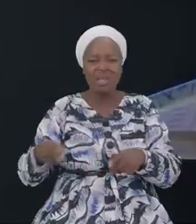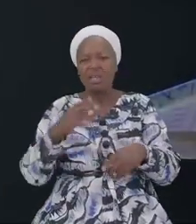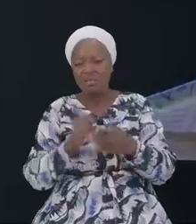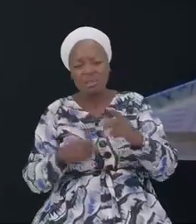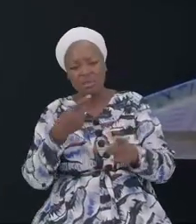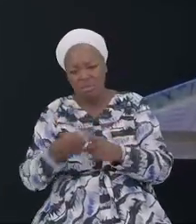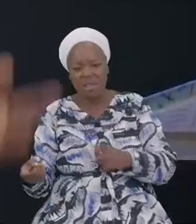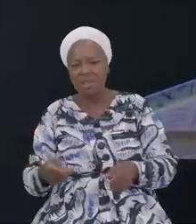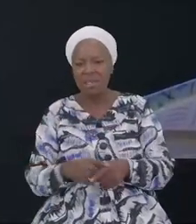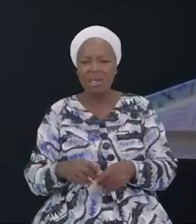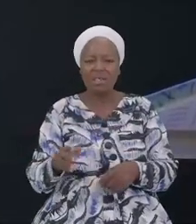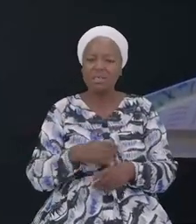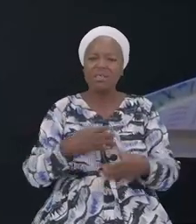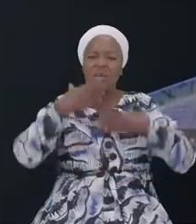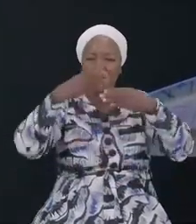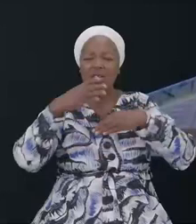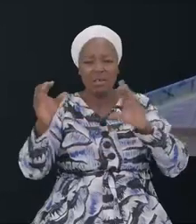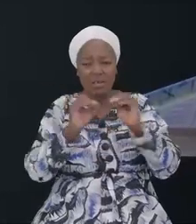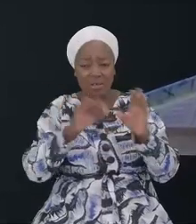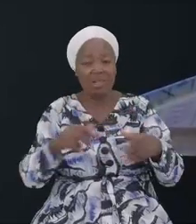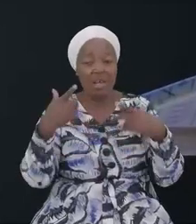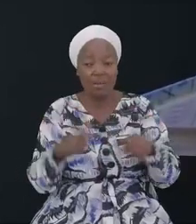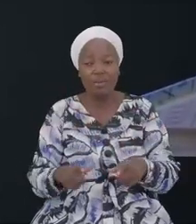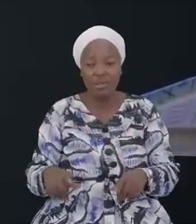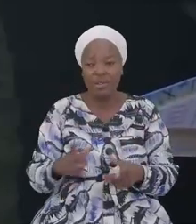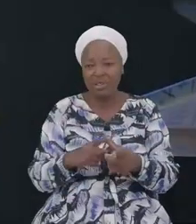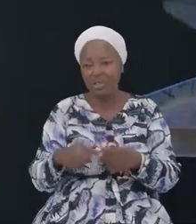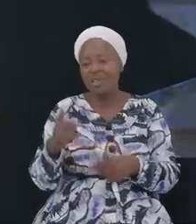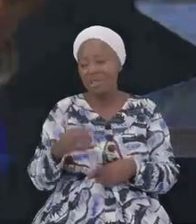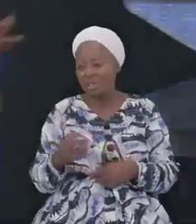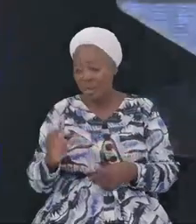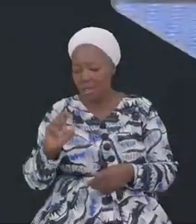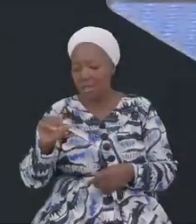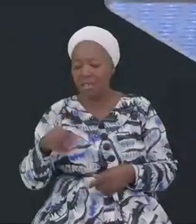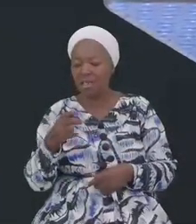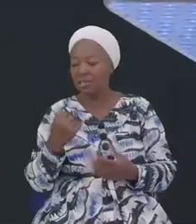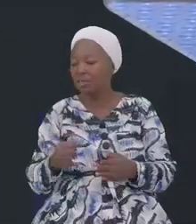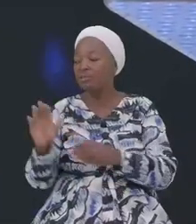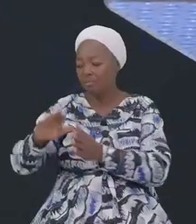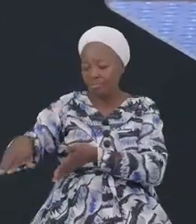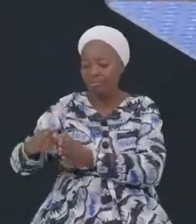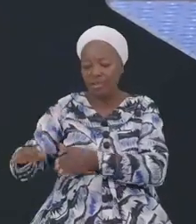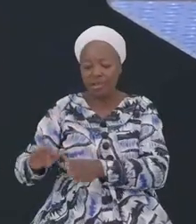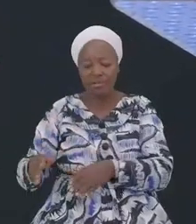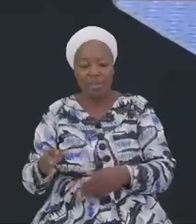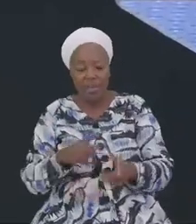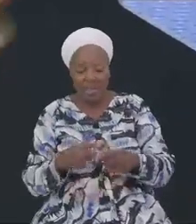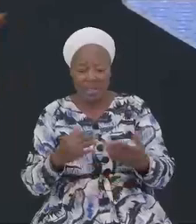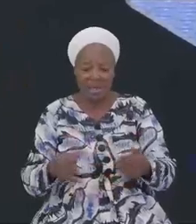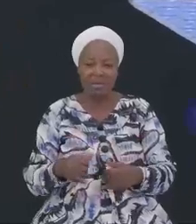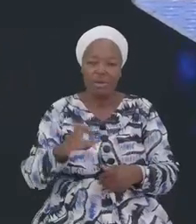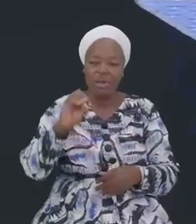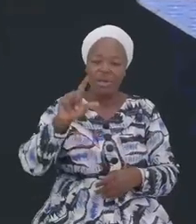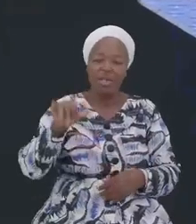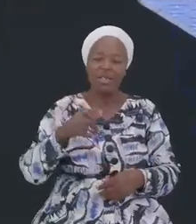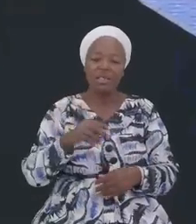coupés, blessés. Dieu, Élie a dit, venez de côté. Il a remis l'autel, il rétablit l'autel.